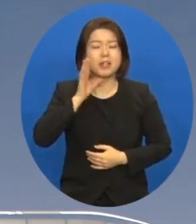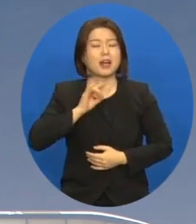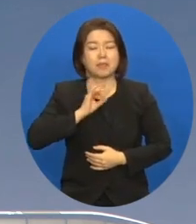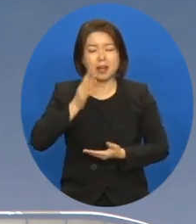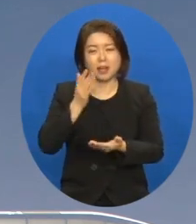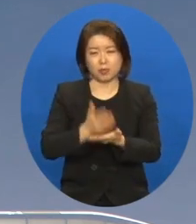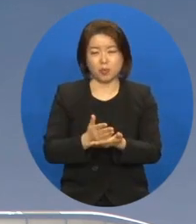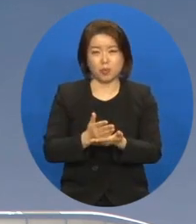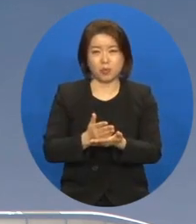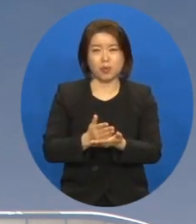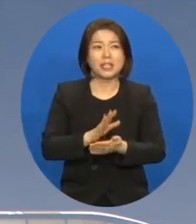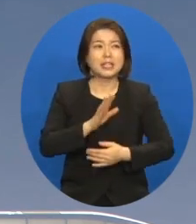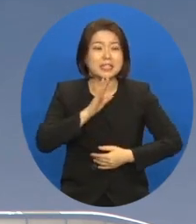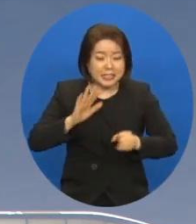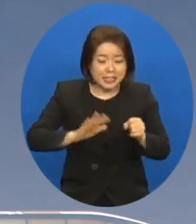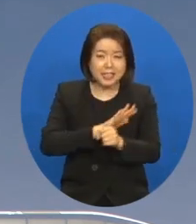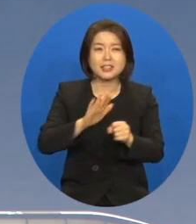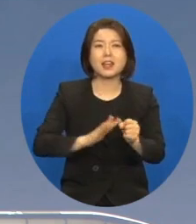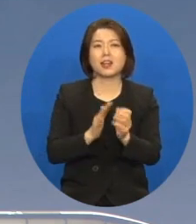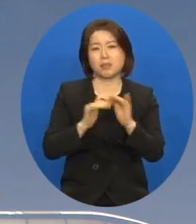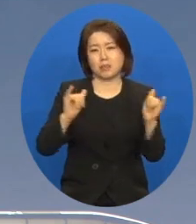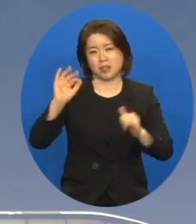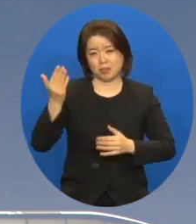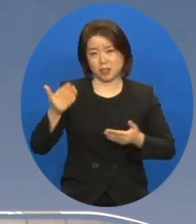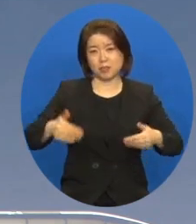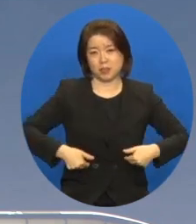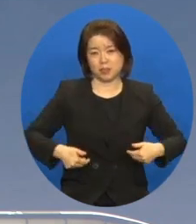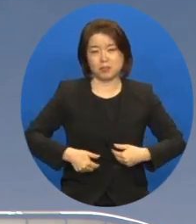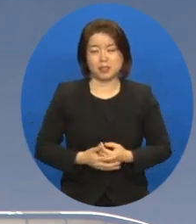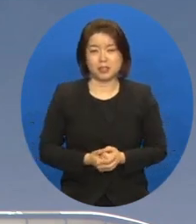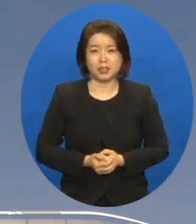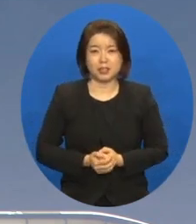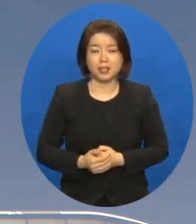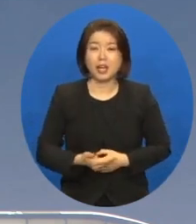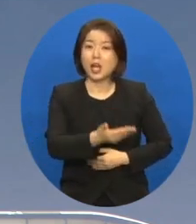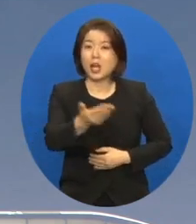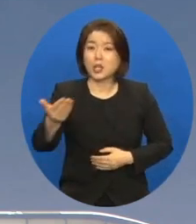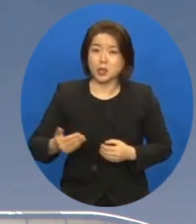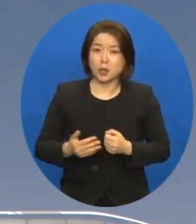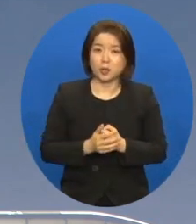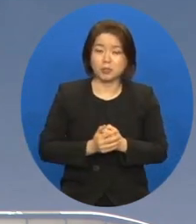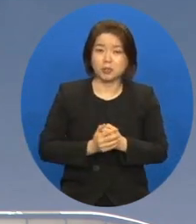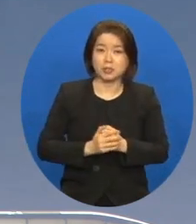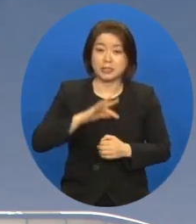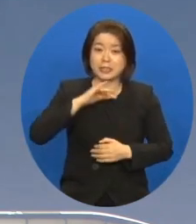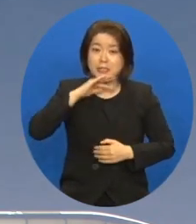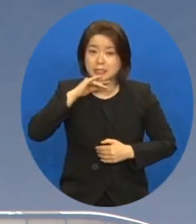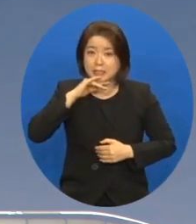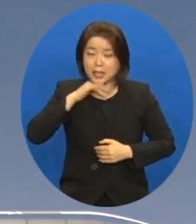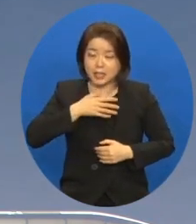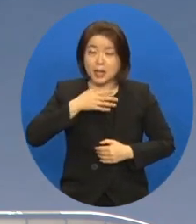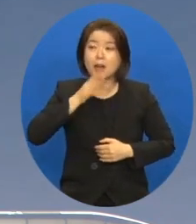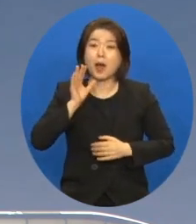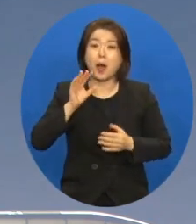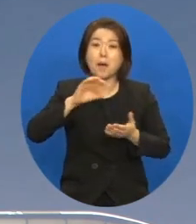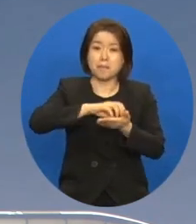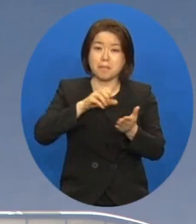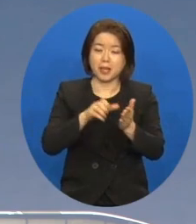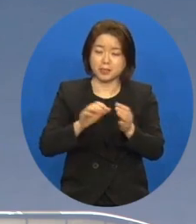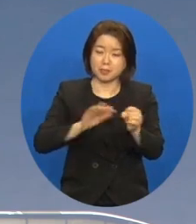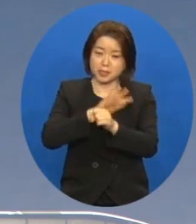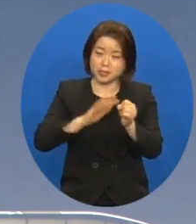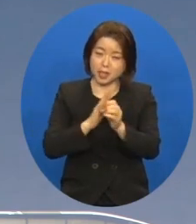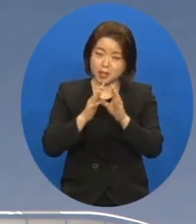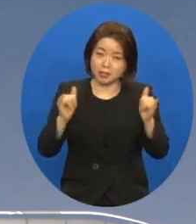말고 진짜 사랑하는 사람이 되어야 합니다. 여러분은 나이 든 만큼 사랑하는 사람이 되었나요?